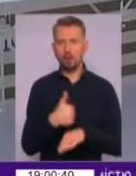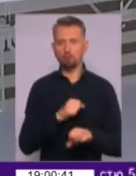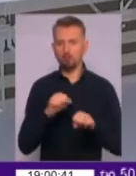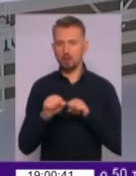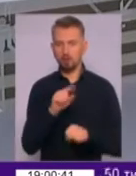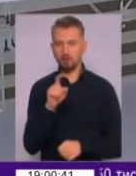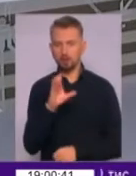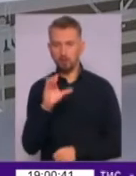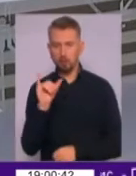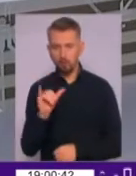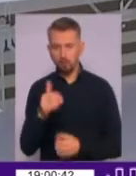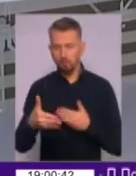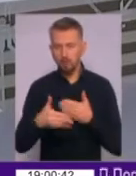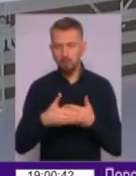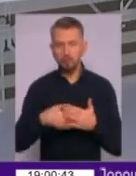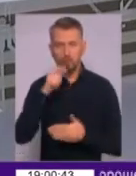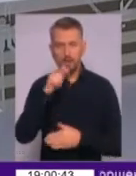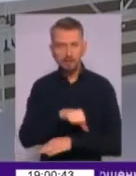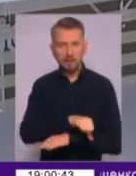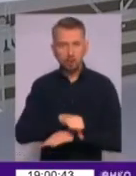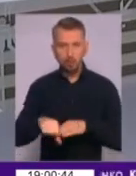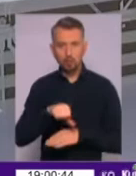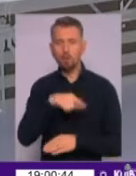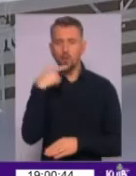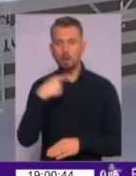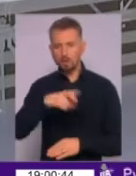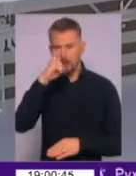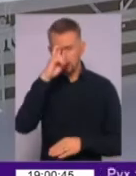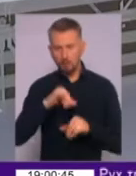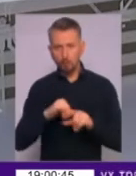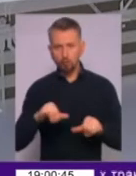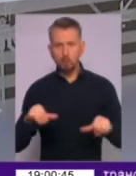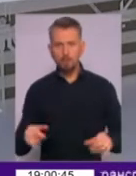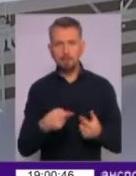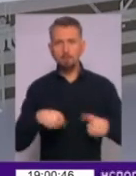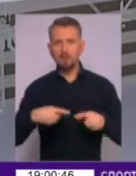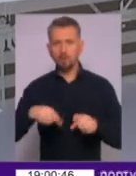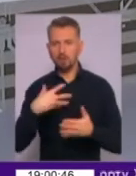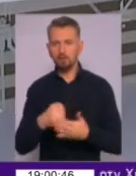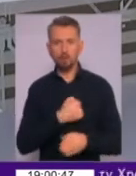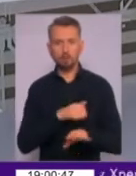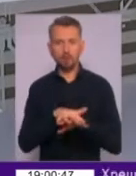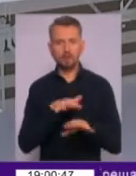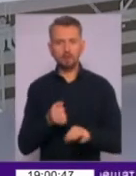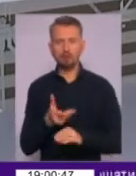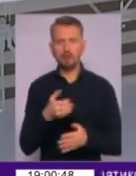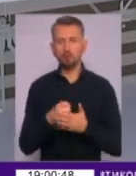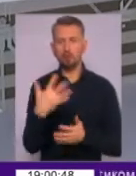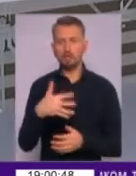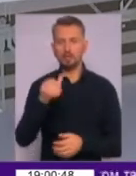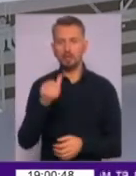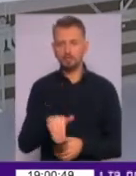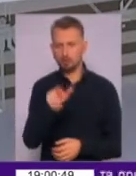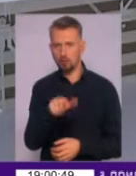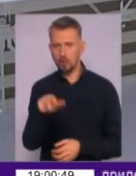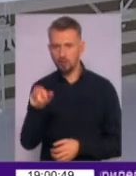у безпосередній близькості до українських кордонів Російська Федерація розгорнула підрозділи своїх збройних сил чисельністю до 50 тисяч